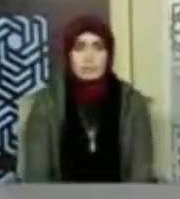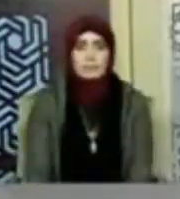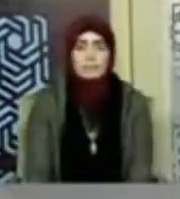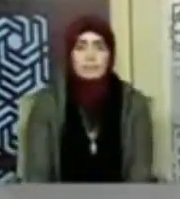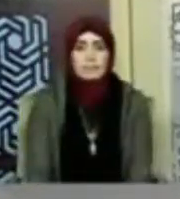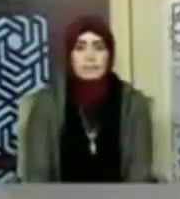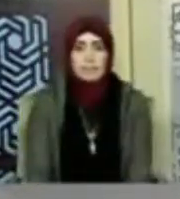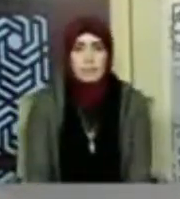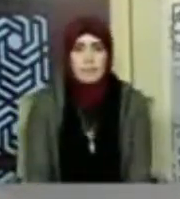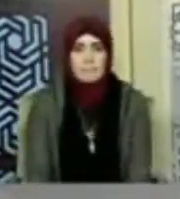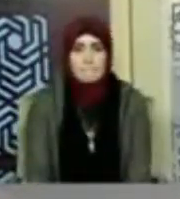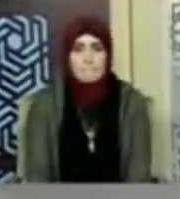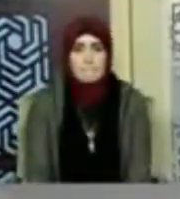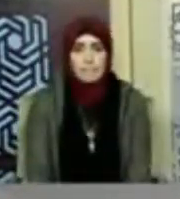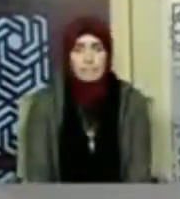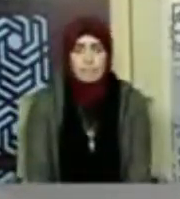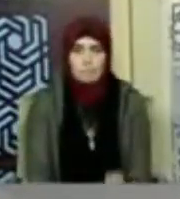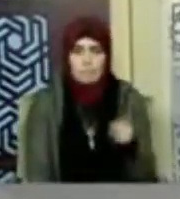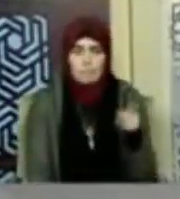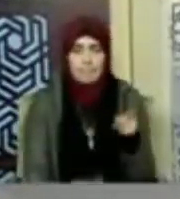ما على هذا بيعتك؟